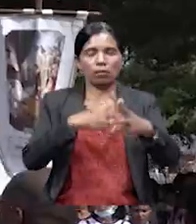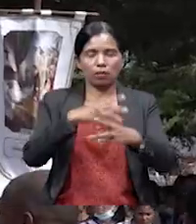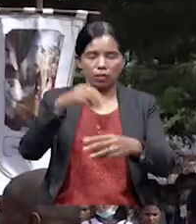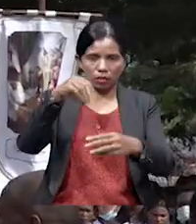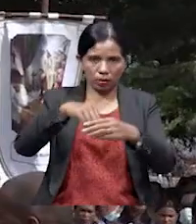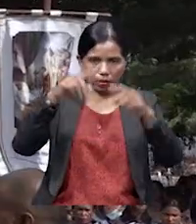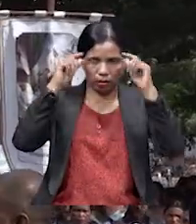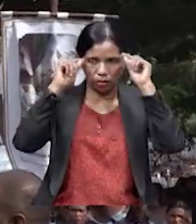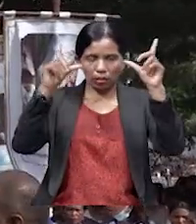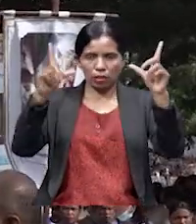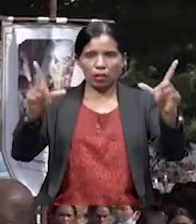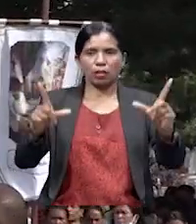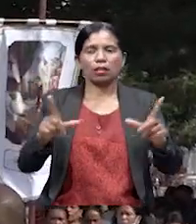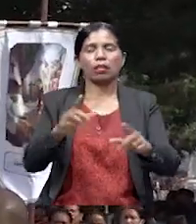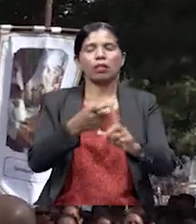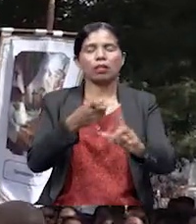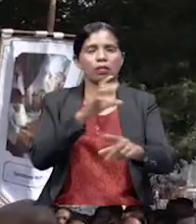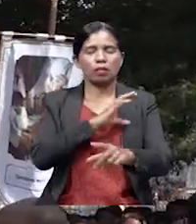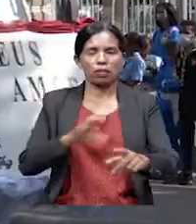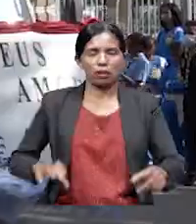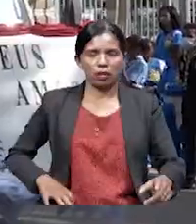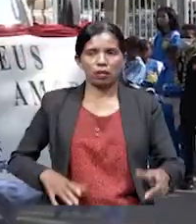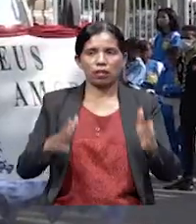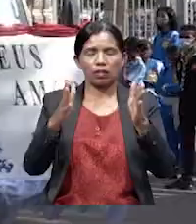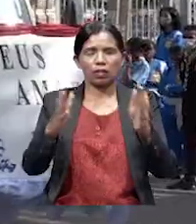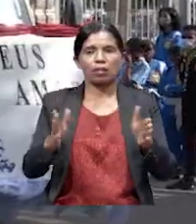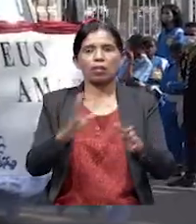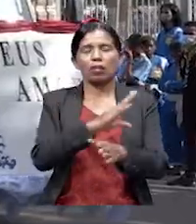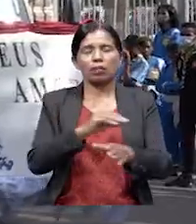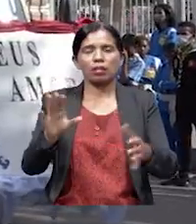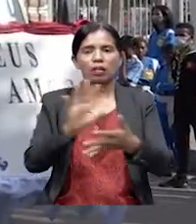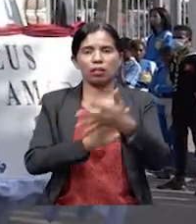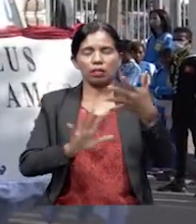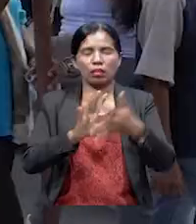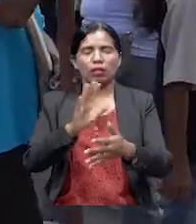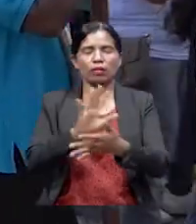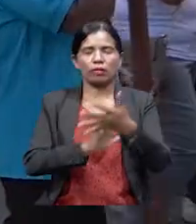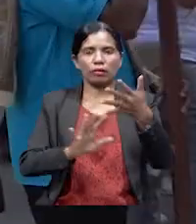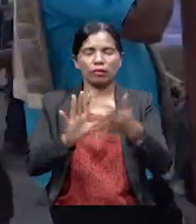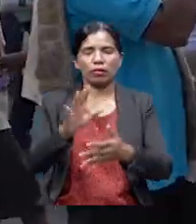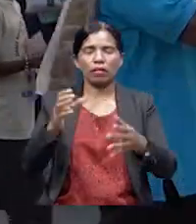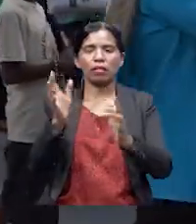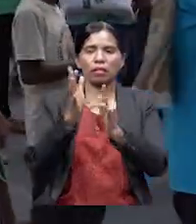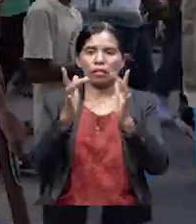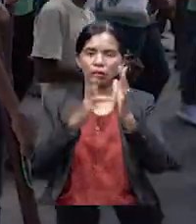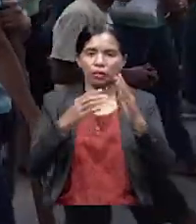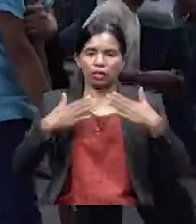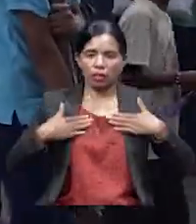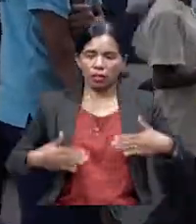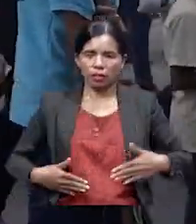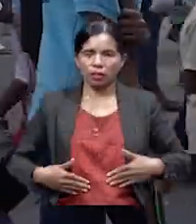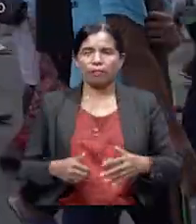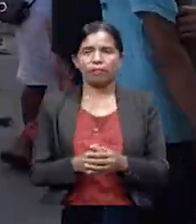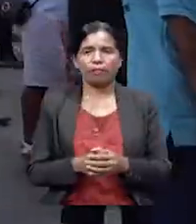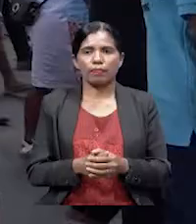Incluimos Timor Leste Nebe Mayoria Sarani Katolika, Hodi celebra Festa Corpo de Deus. Iha Timor Leste liliu